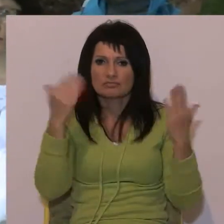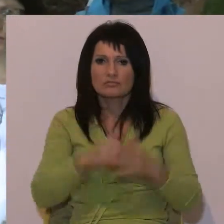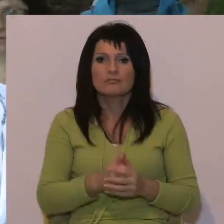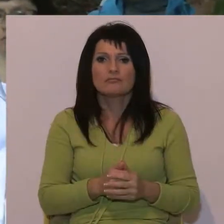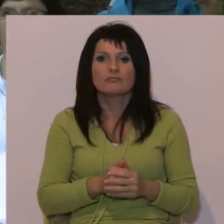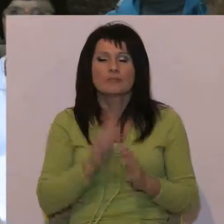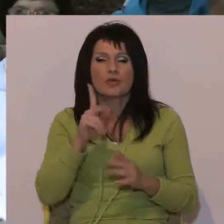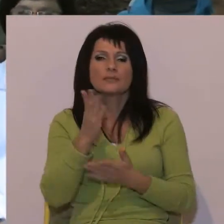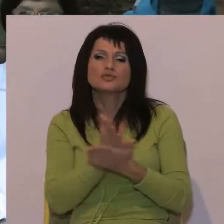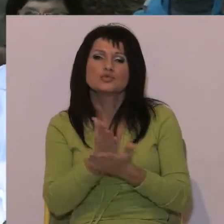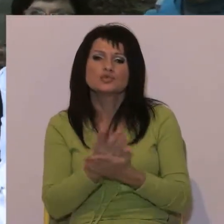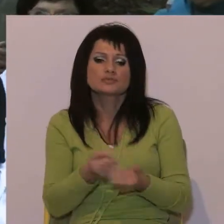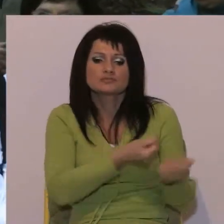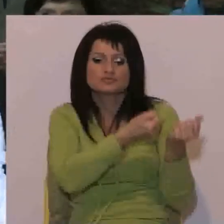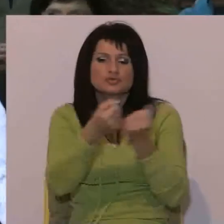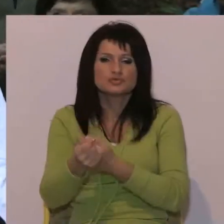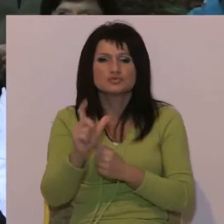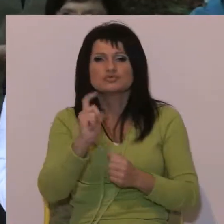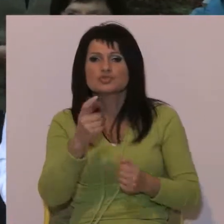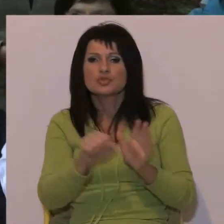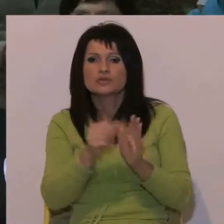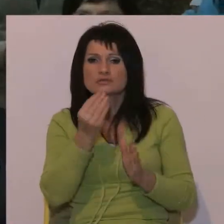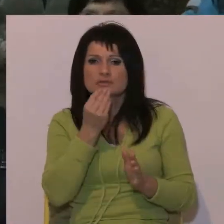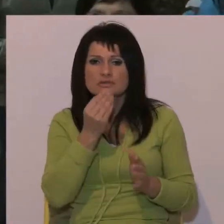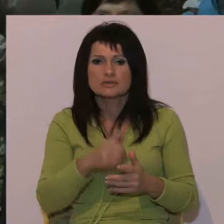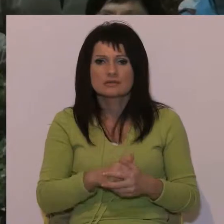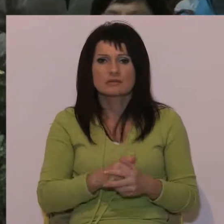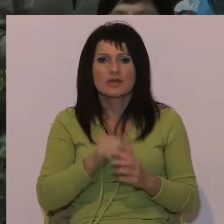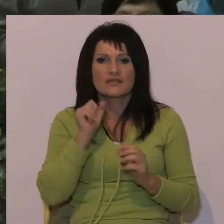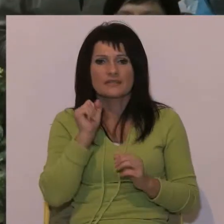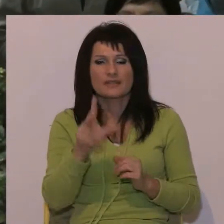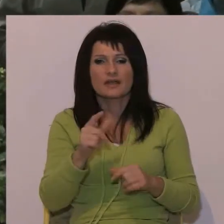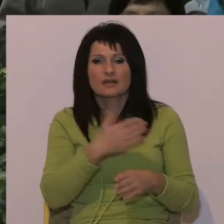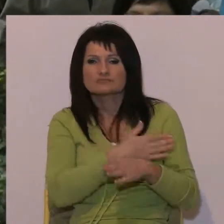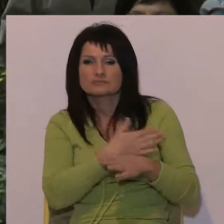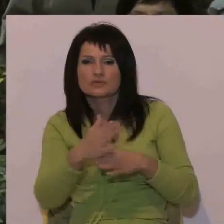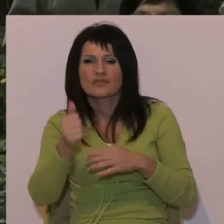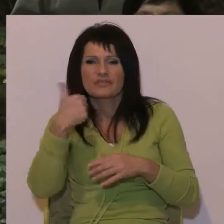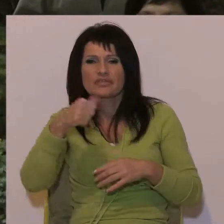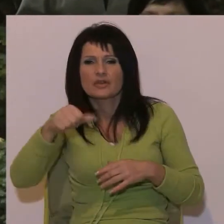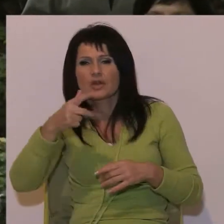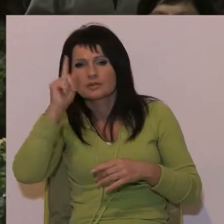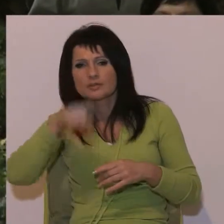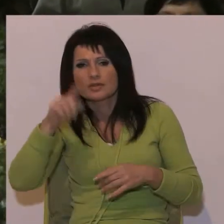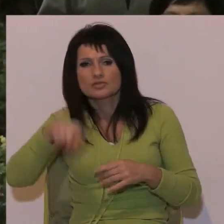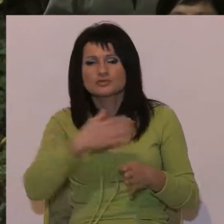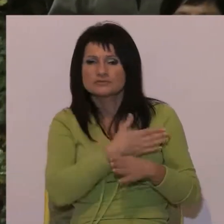Potem służąca przynosiła coś do zjedzenia i tak trwało to tygodniami,